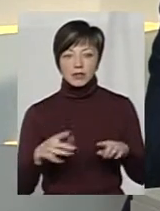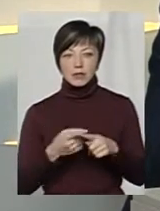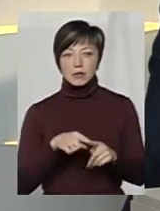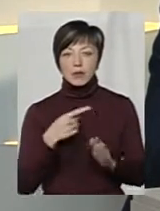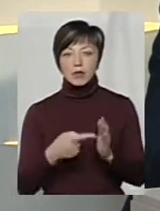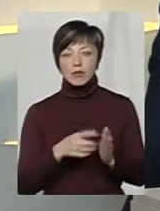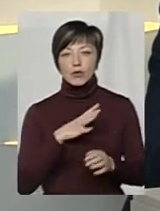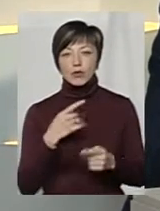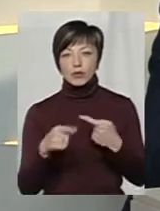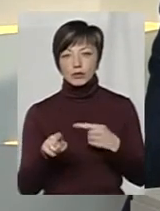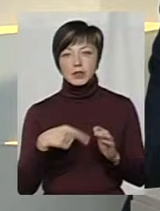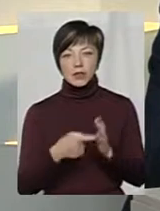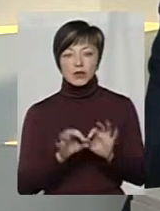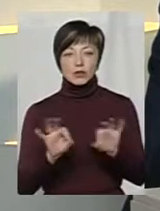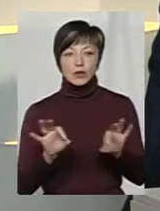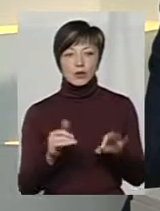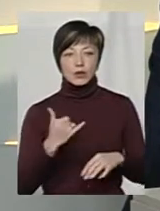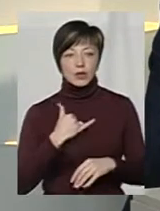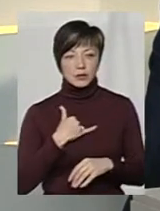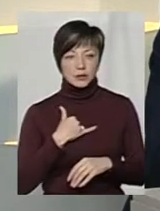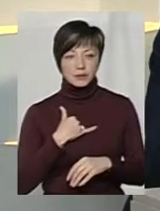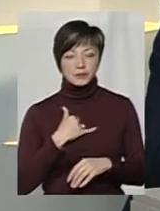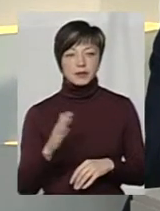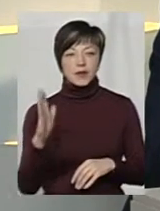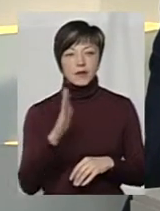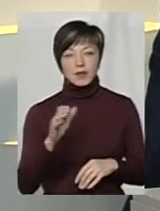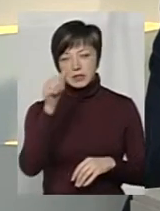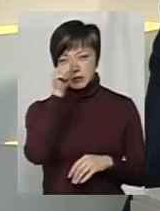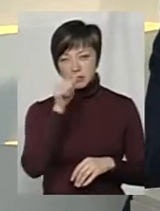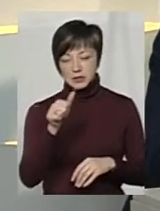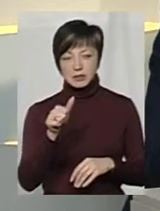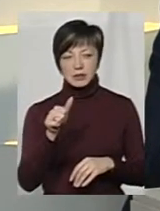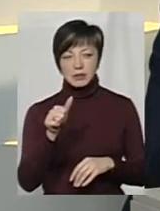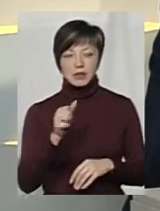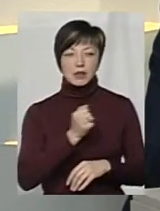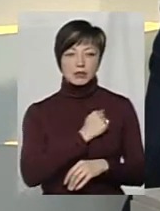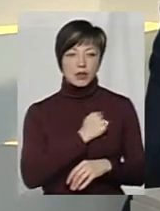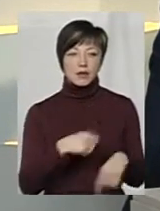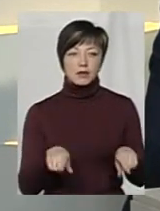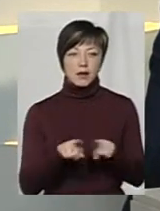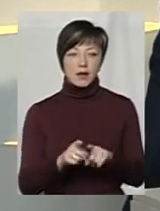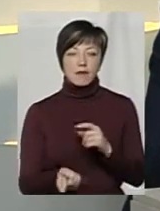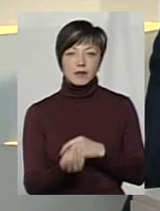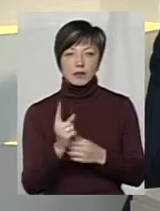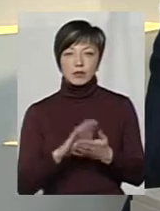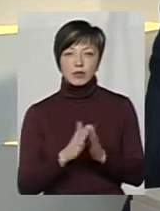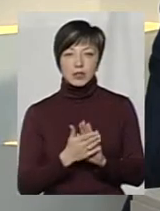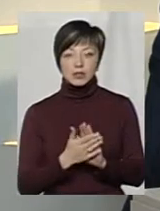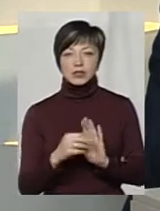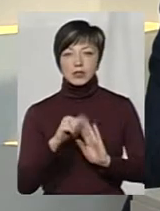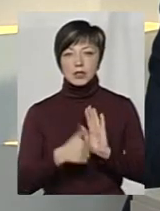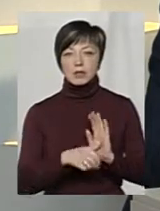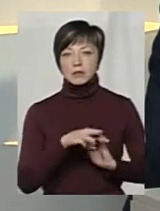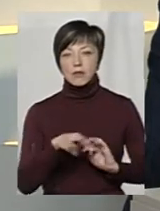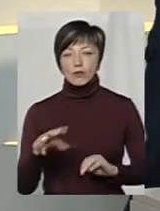інше питання, я його розказував, що у нас в вересні місяці, на жаль, така виникла ситуація, що десь 16 мільйонів